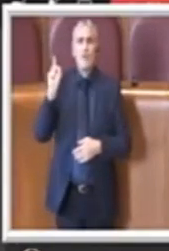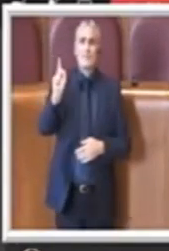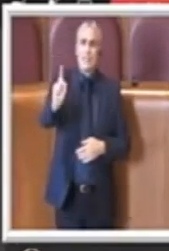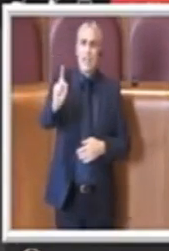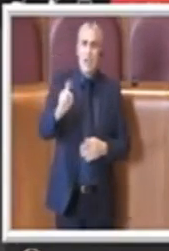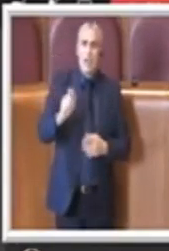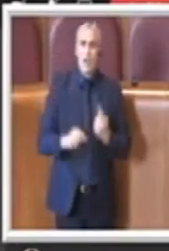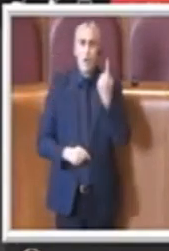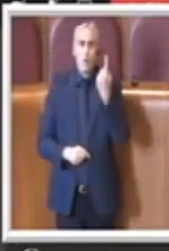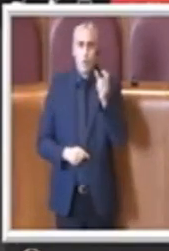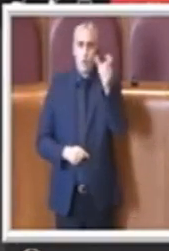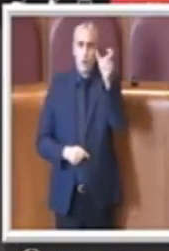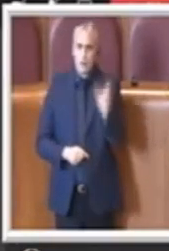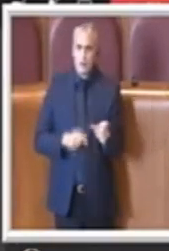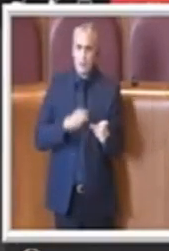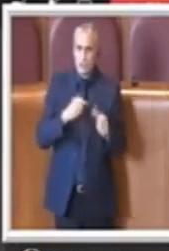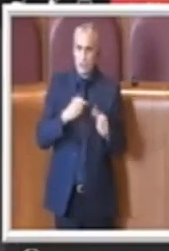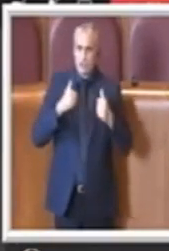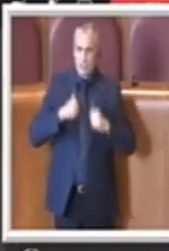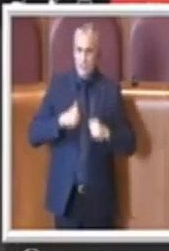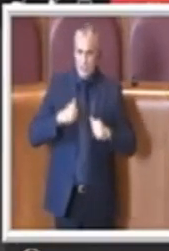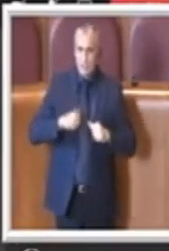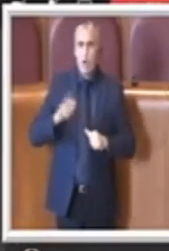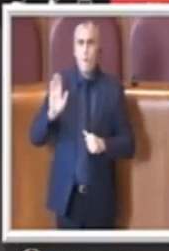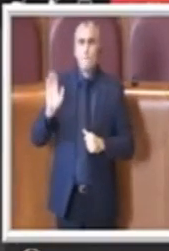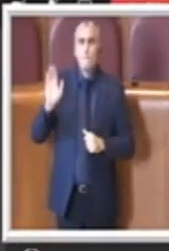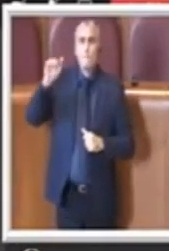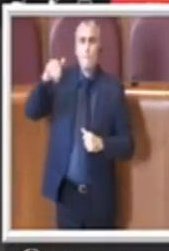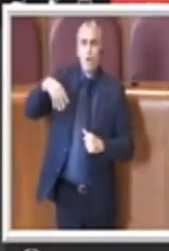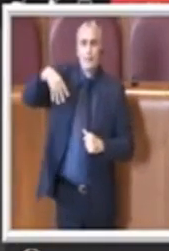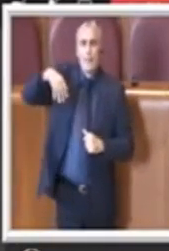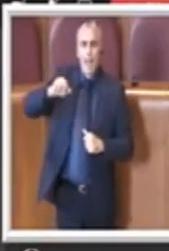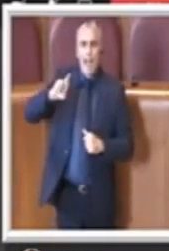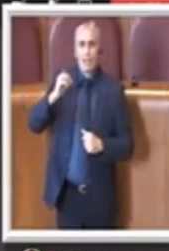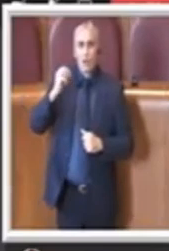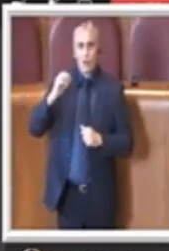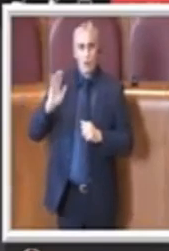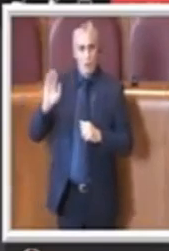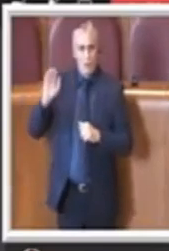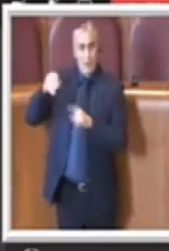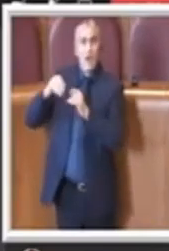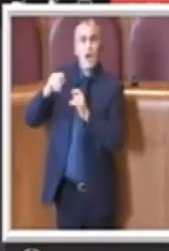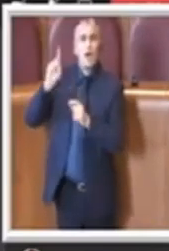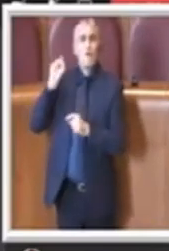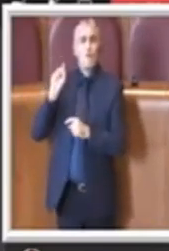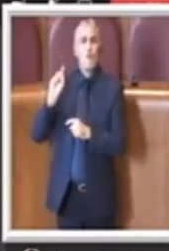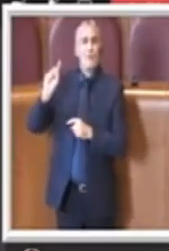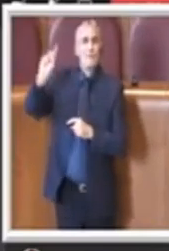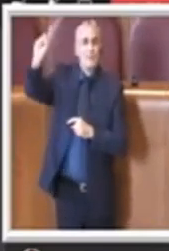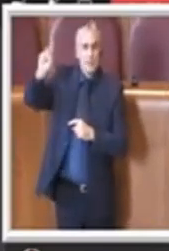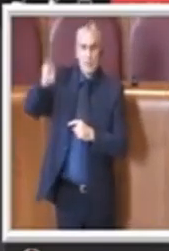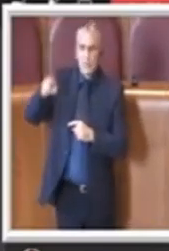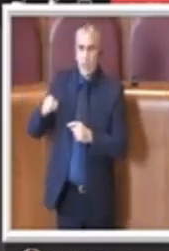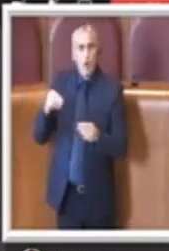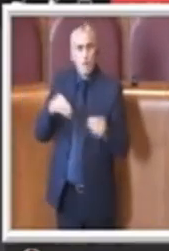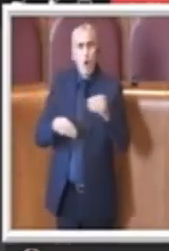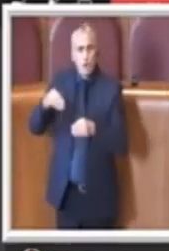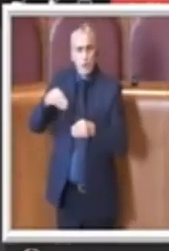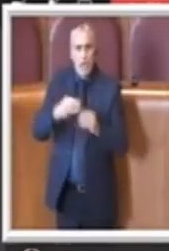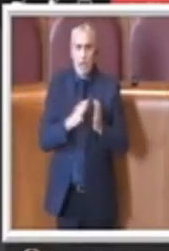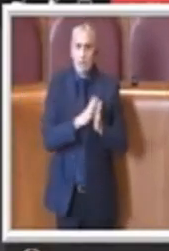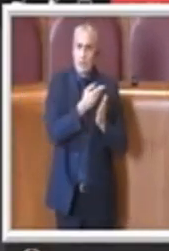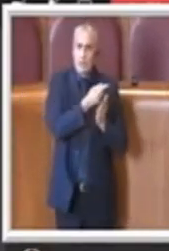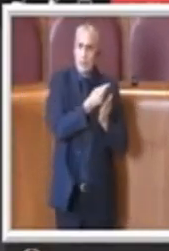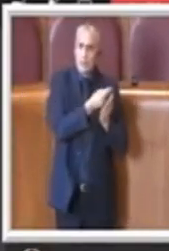cittadino della proposta quella di monte mario è stata votata ed è stata messa nel piano ricordo che c'è stata una